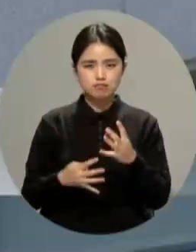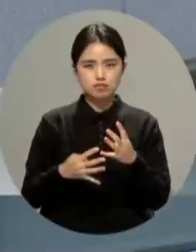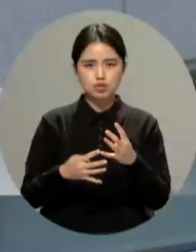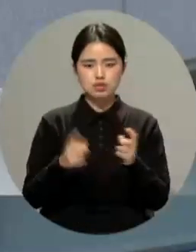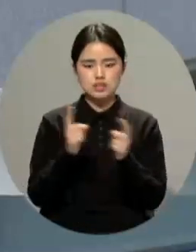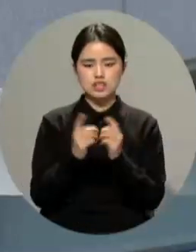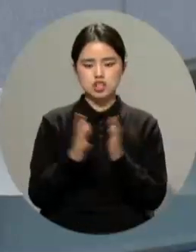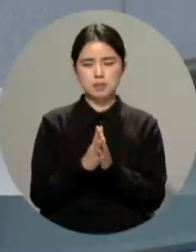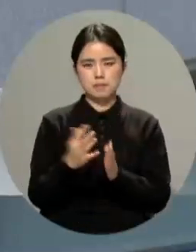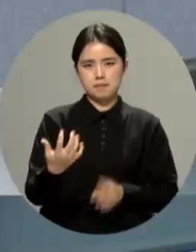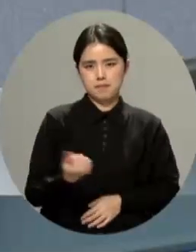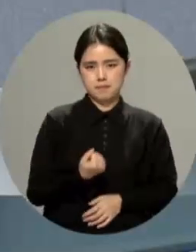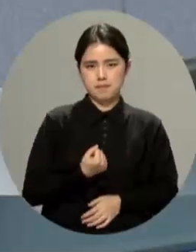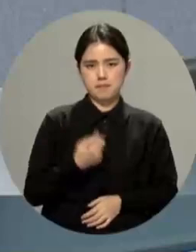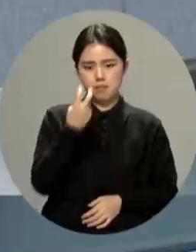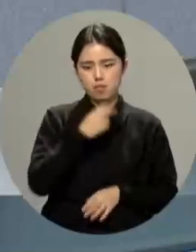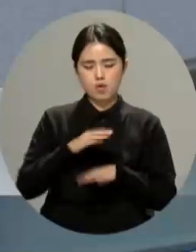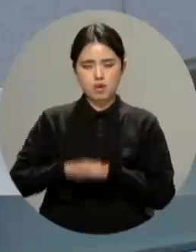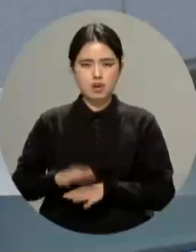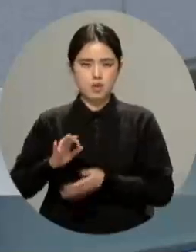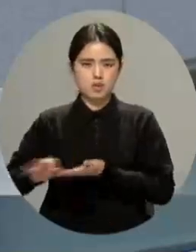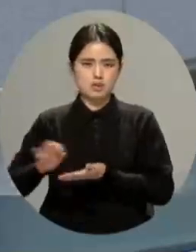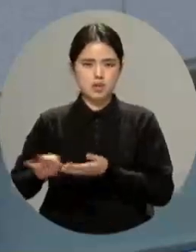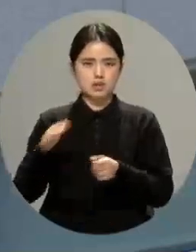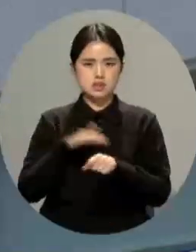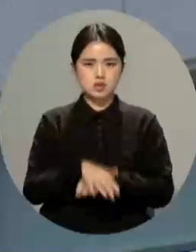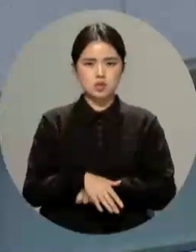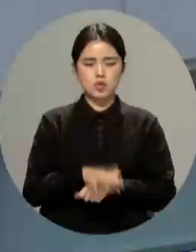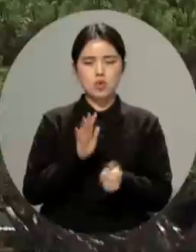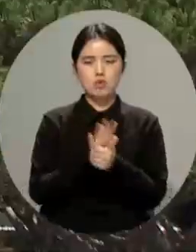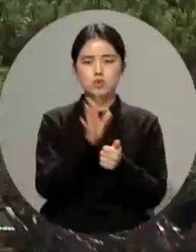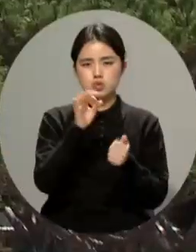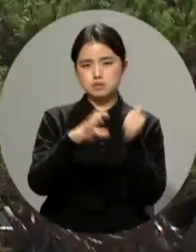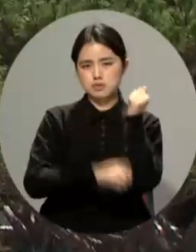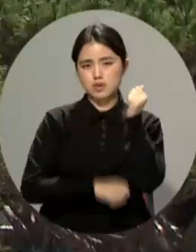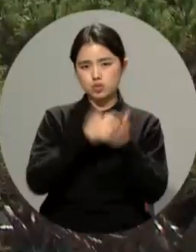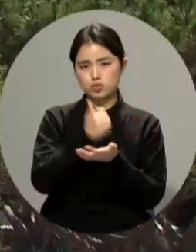지구에서 직접 보관하고 사용하는 수법으로 보조금을 횡령한 혐의를 받고 있습니다